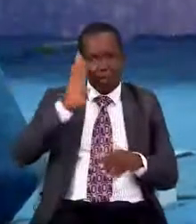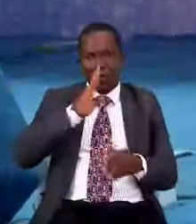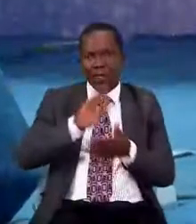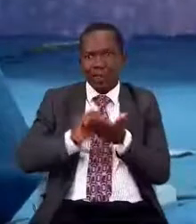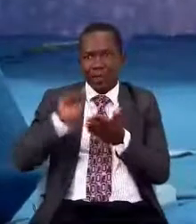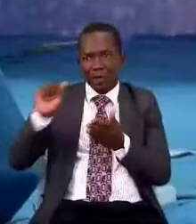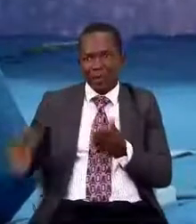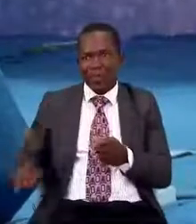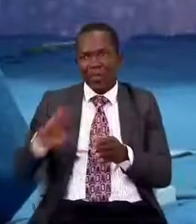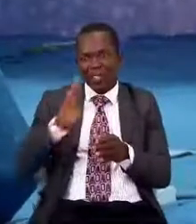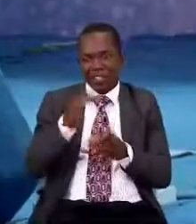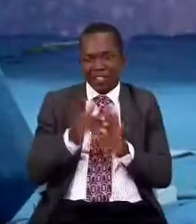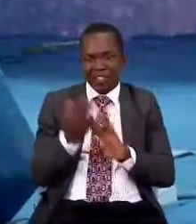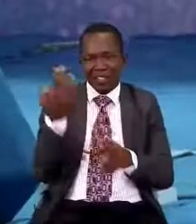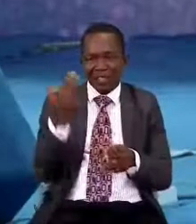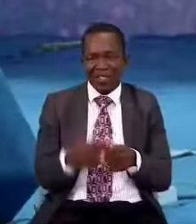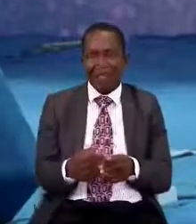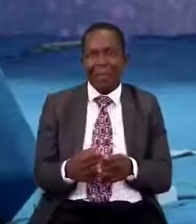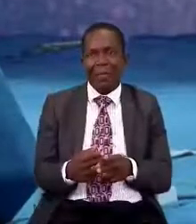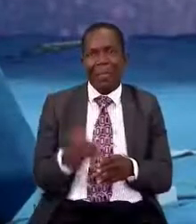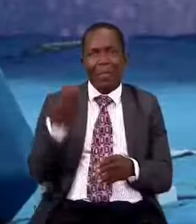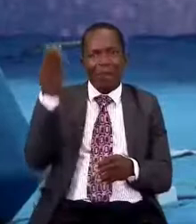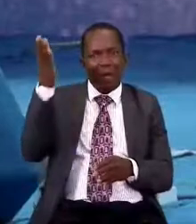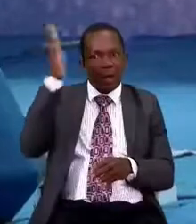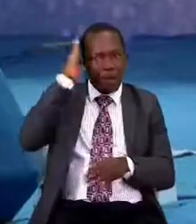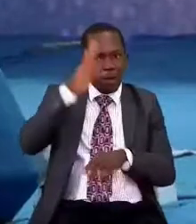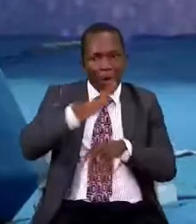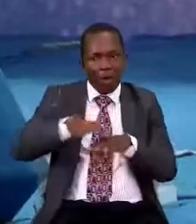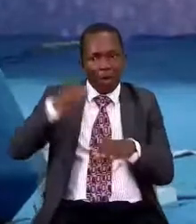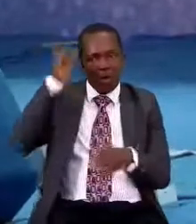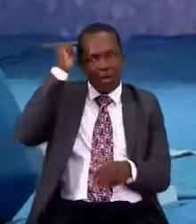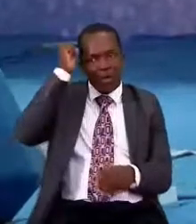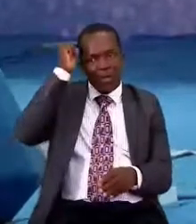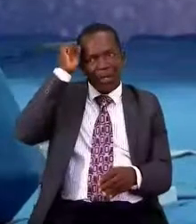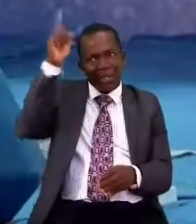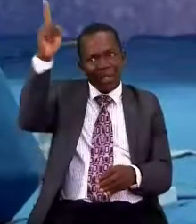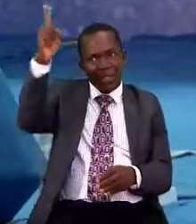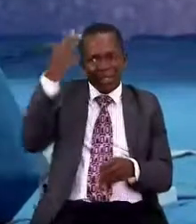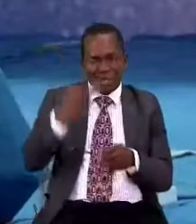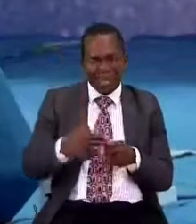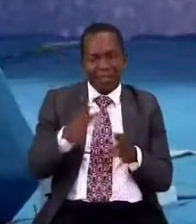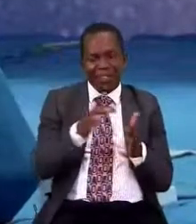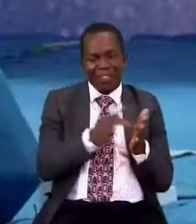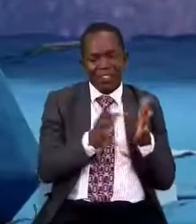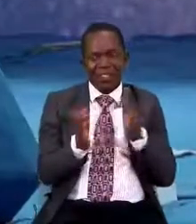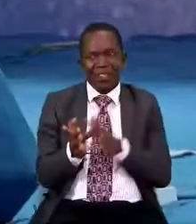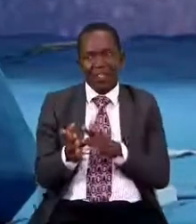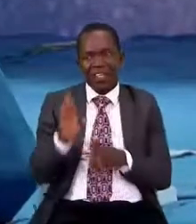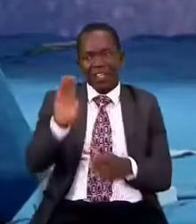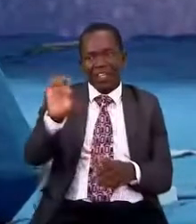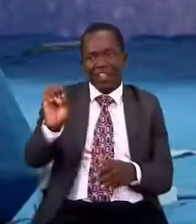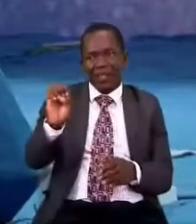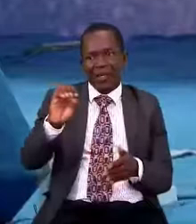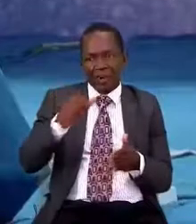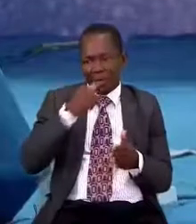Et tu lui donneras le nom de Jésus. Et il est l'émancipateur. Toutes